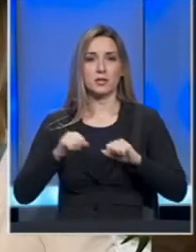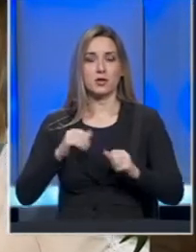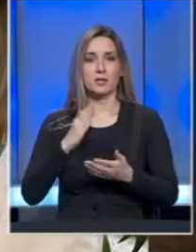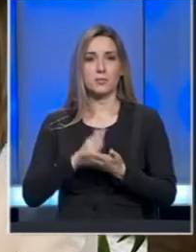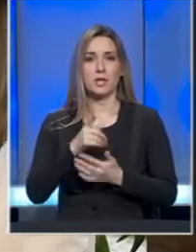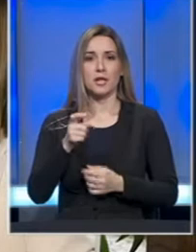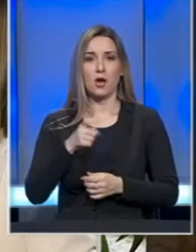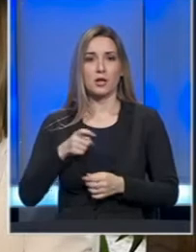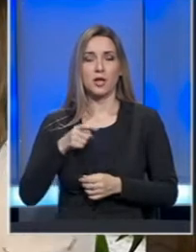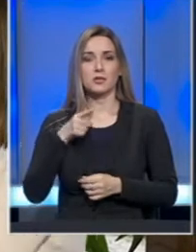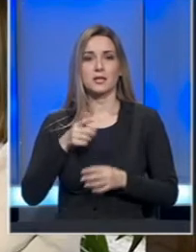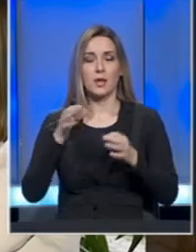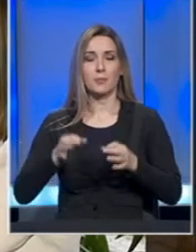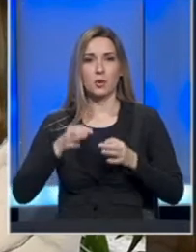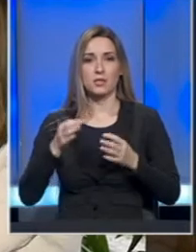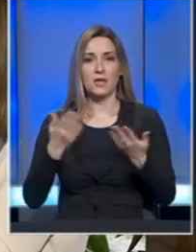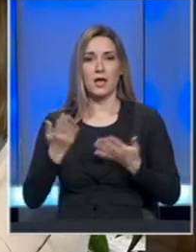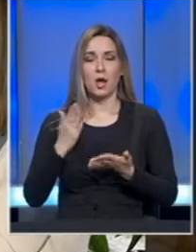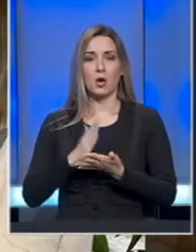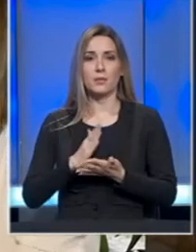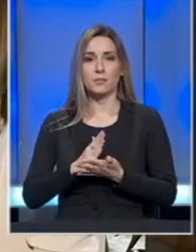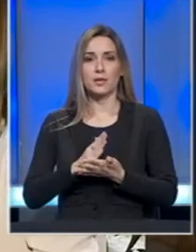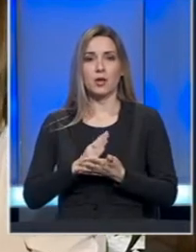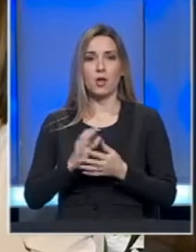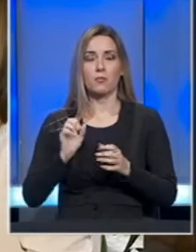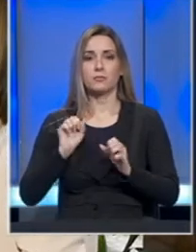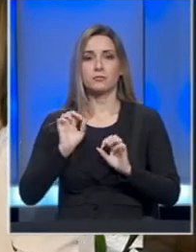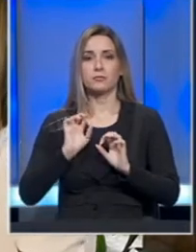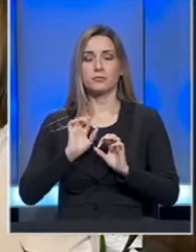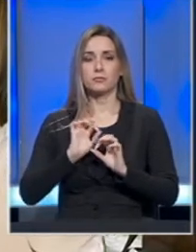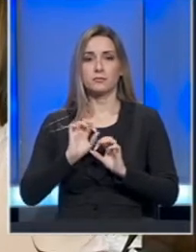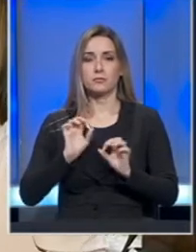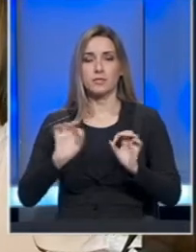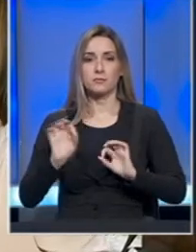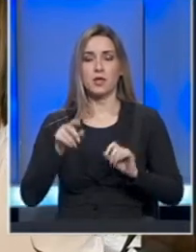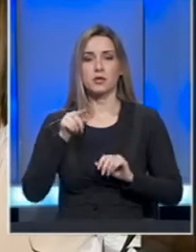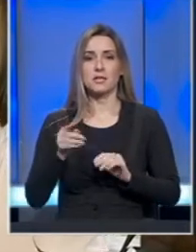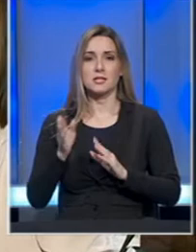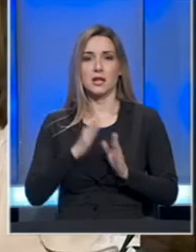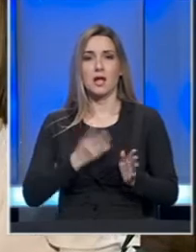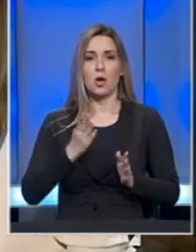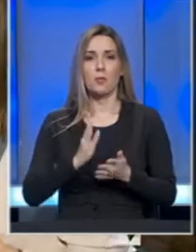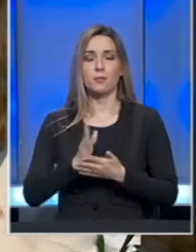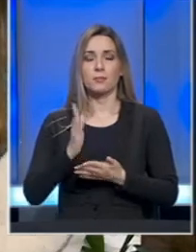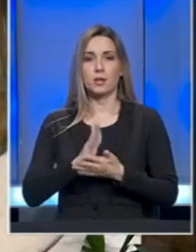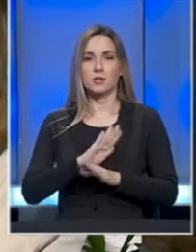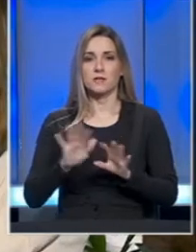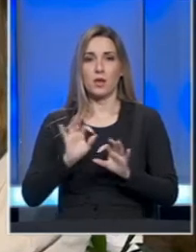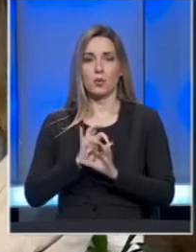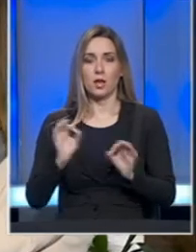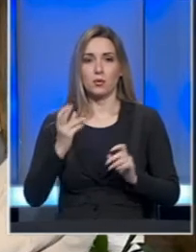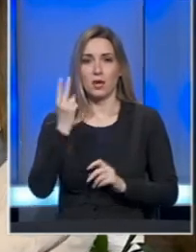da organizujete te proslave, znači kako bi bilo bezbjednosno, znači sa te strane kako bi bilo sve proteklo u redu.